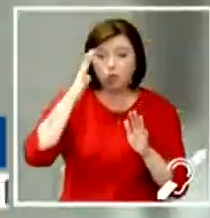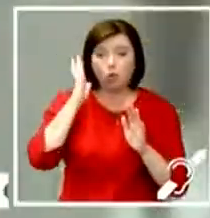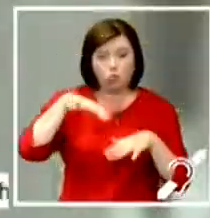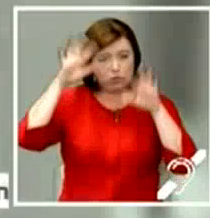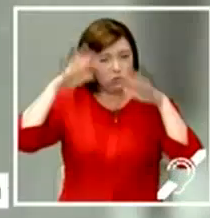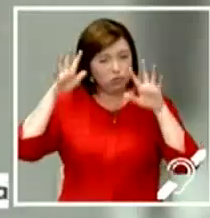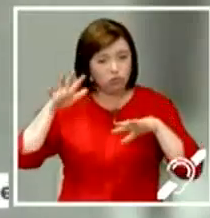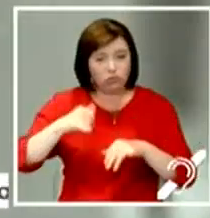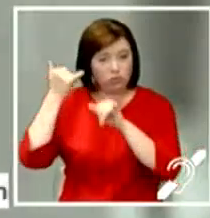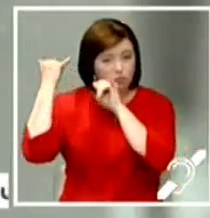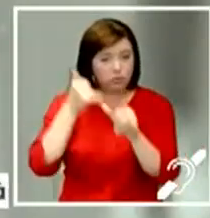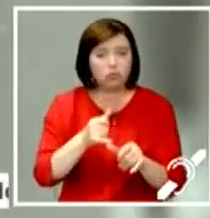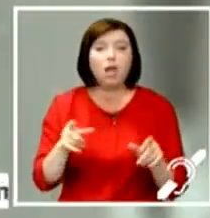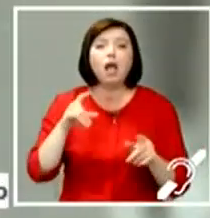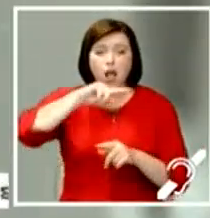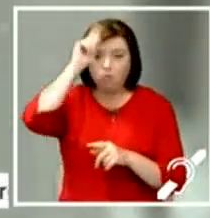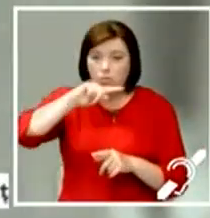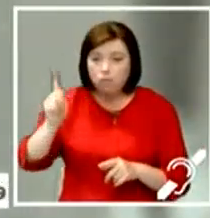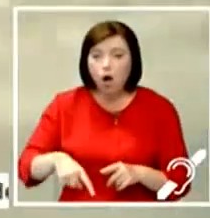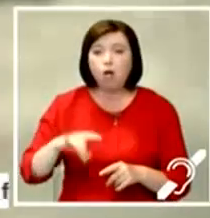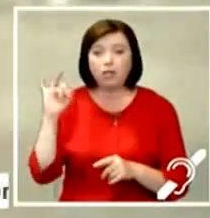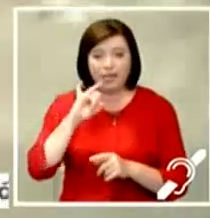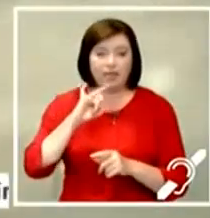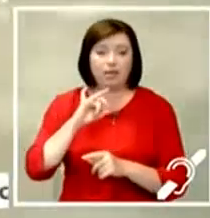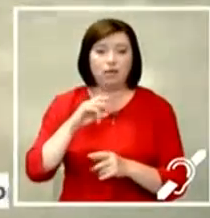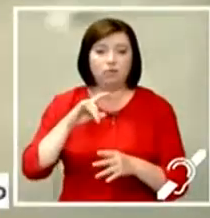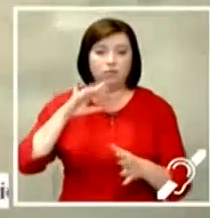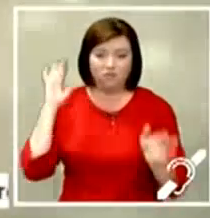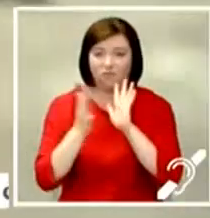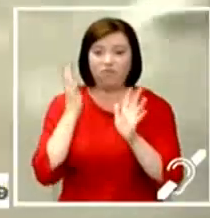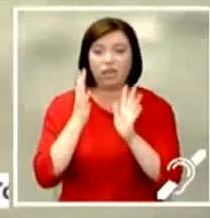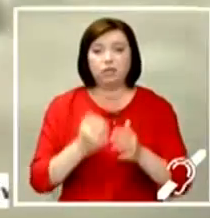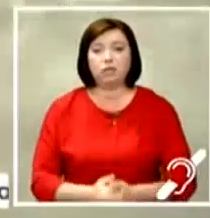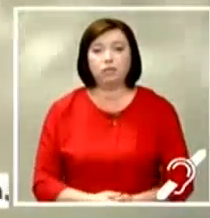vor cădea verse de ploaie însoțite de descărcări electrice și de intensificări ale vântului.